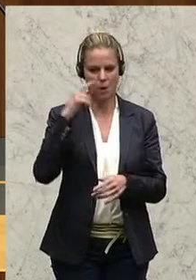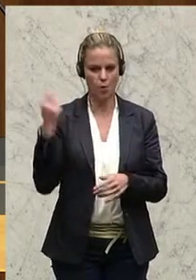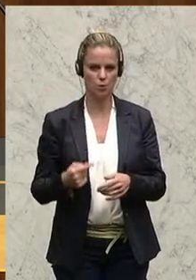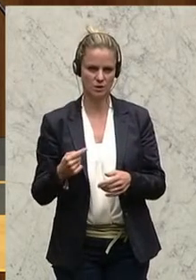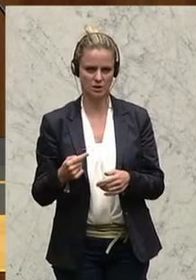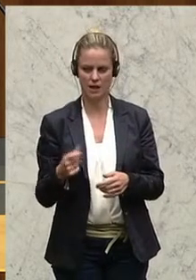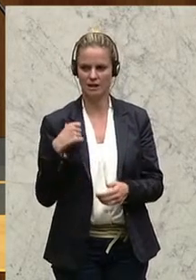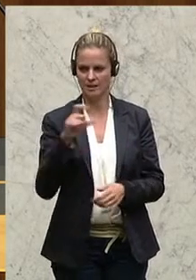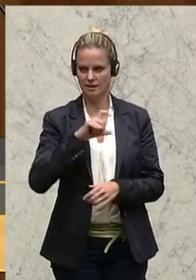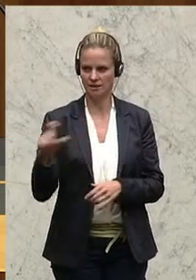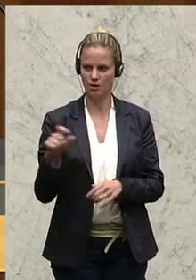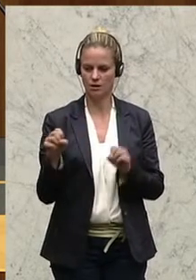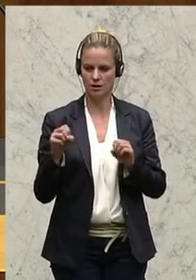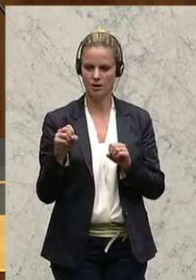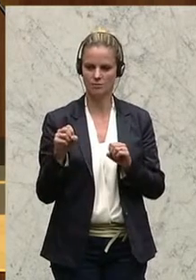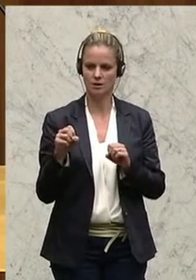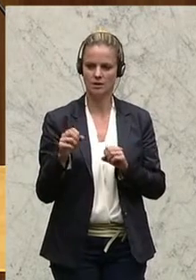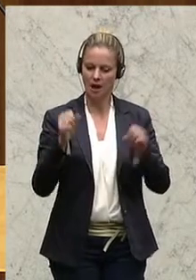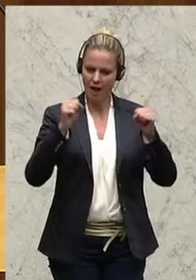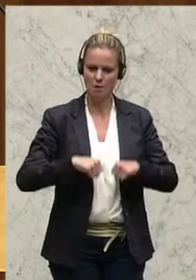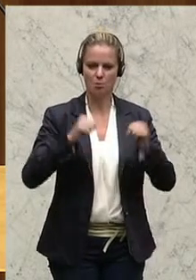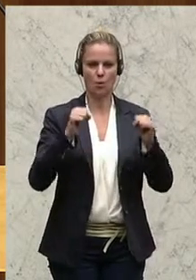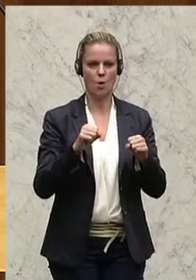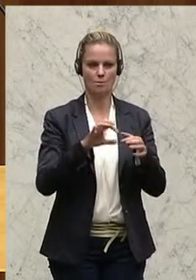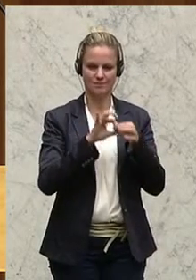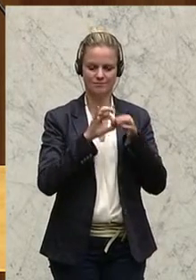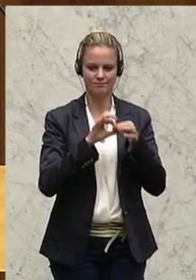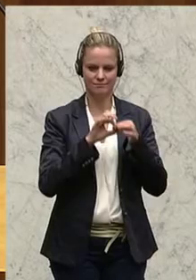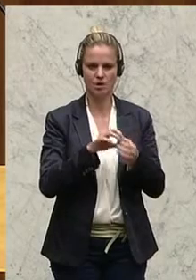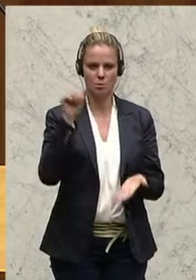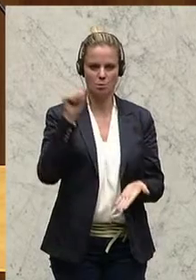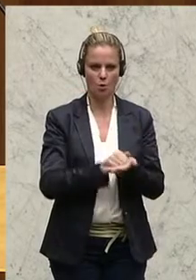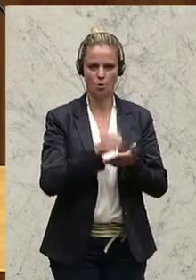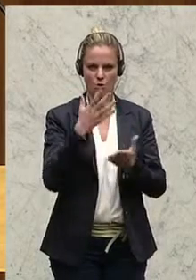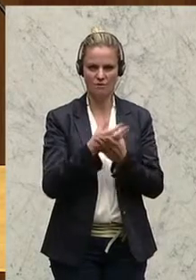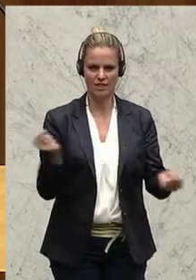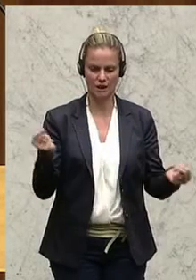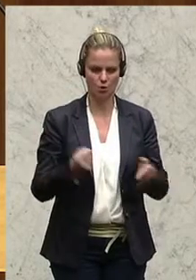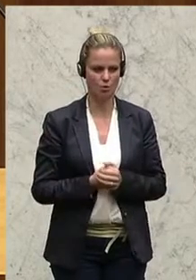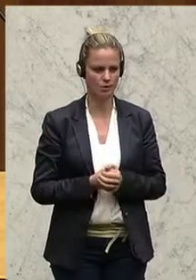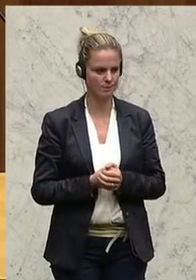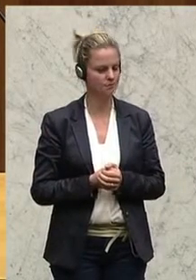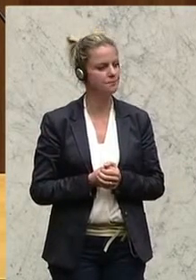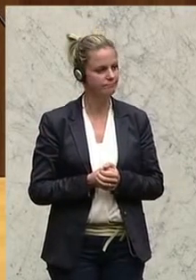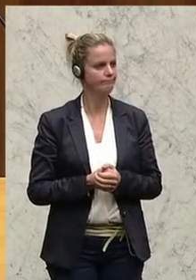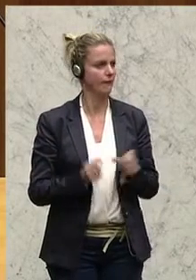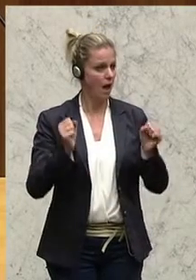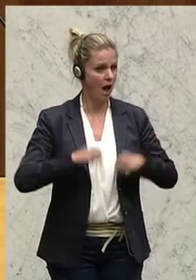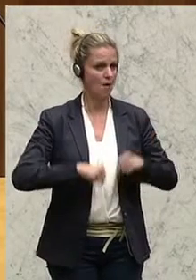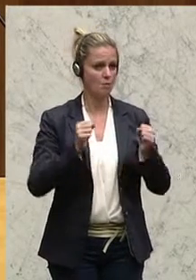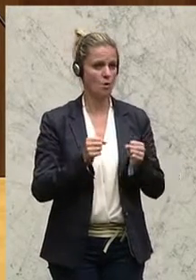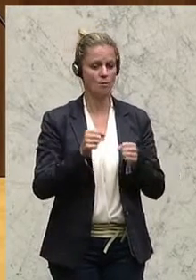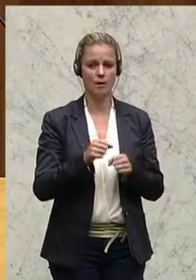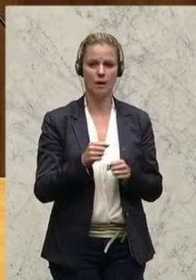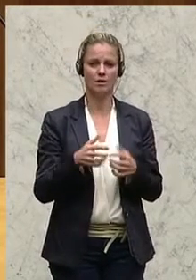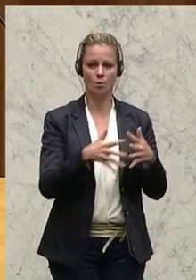in der letzten Woche ausgesetzte Abkommen zur Plutoniumvernichtung. Mit dem Abkommen wollten